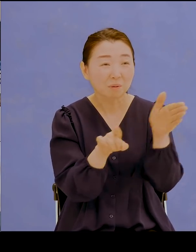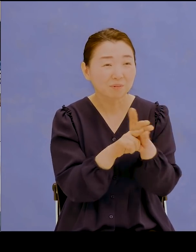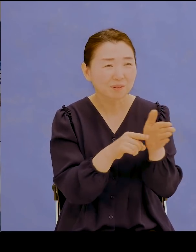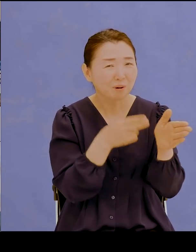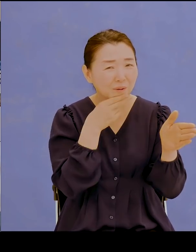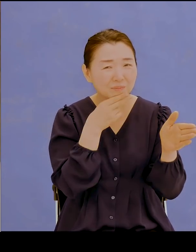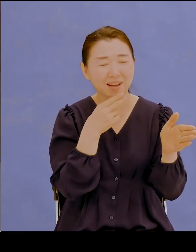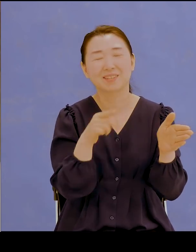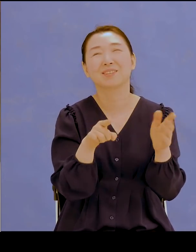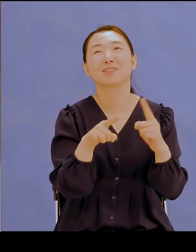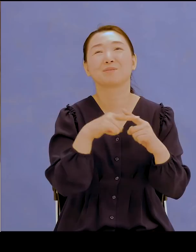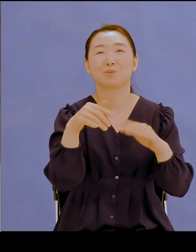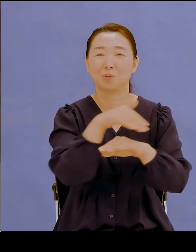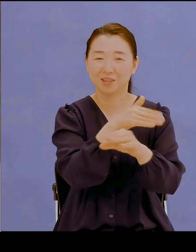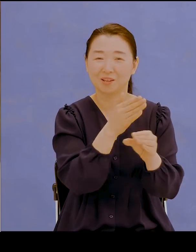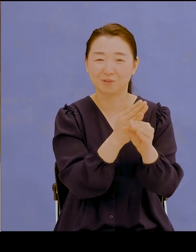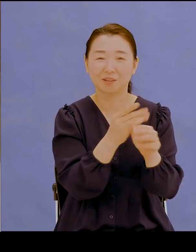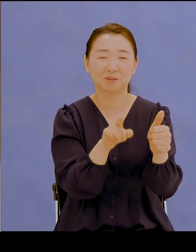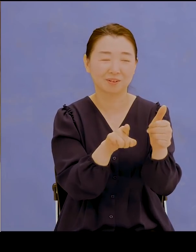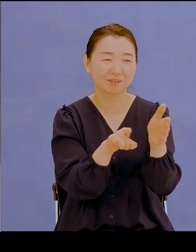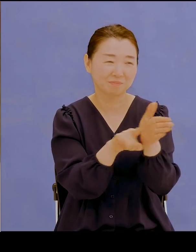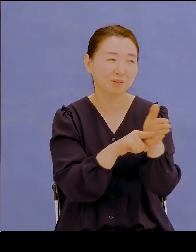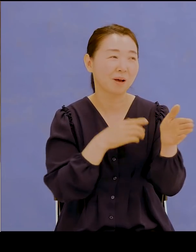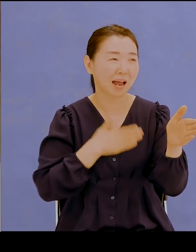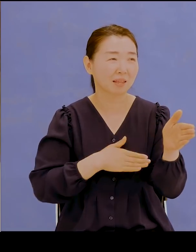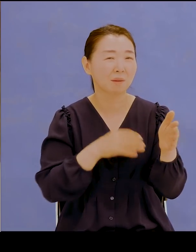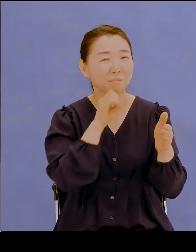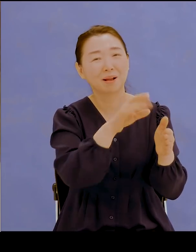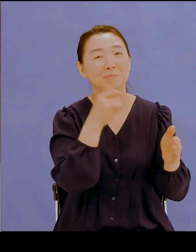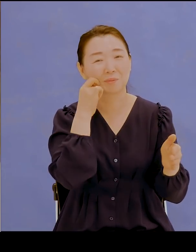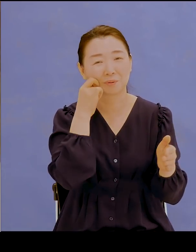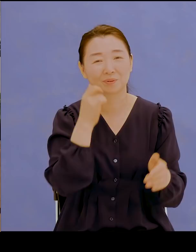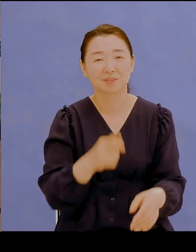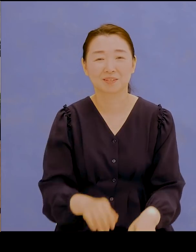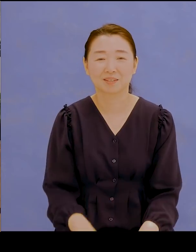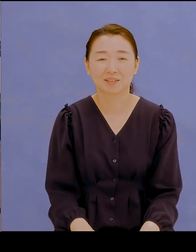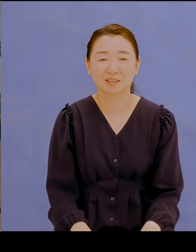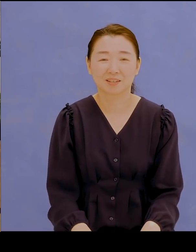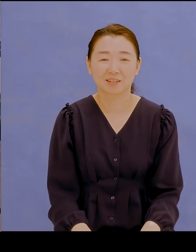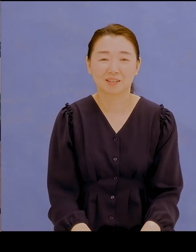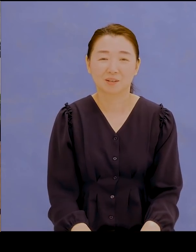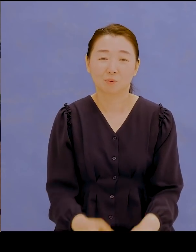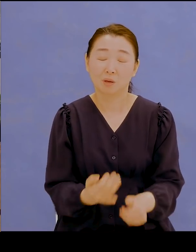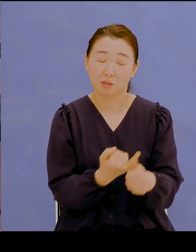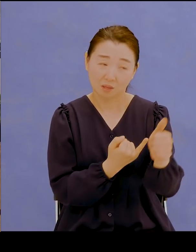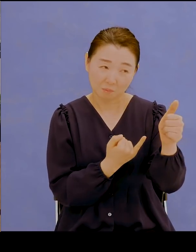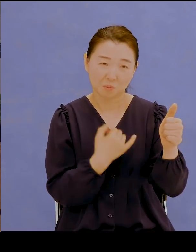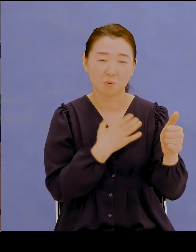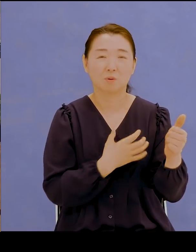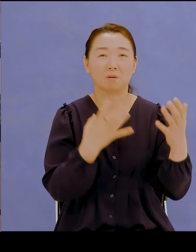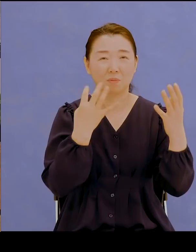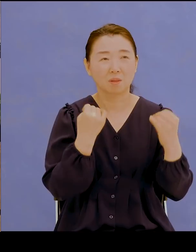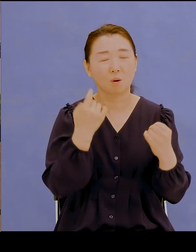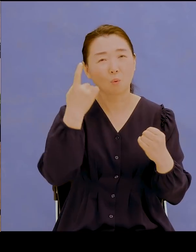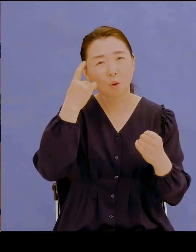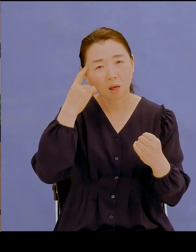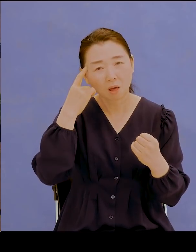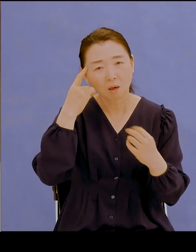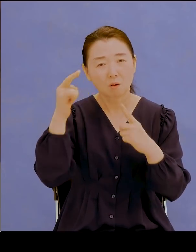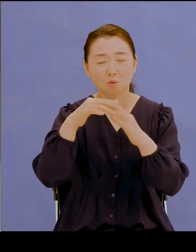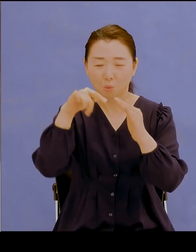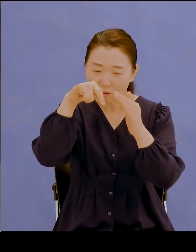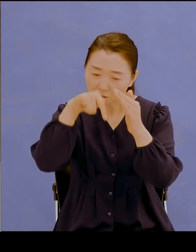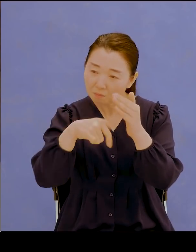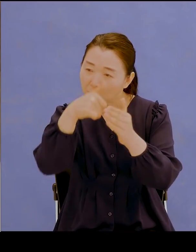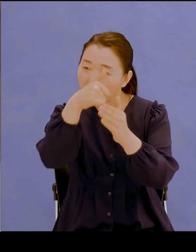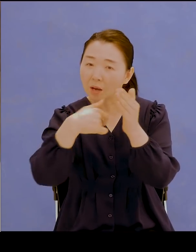아니, 교회는 다니는데 저도 이제 그 믿음을 알아서 뭐라고 안 했거든요. 저도 이제 그런 식이었거든요. 그래서 남편들이 그때는. 염려하거든요. 너무 깊게 빠져간다 뭐 이렇게 생각할 수 있어요.